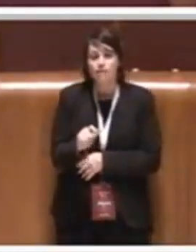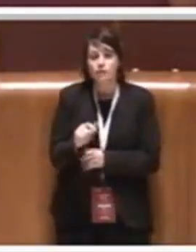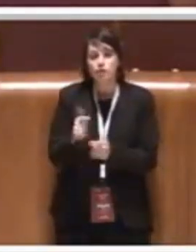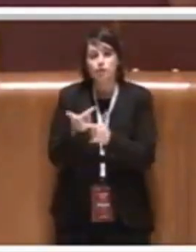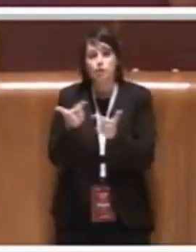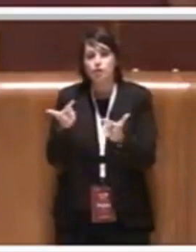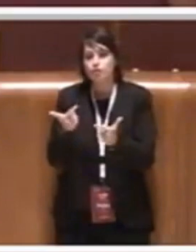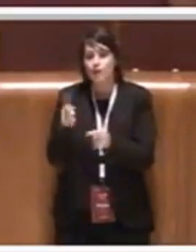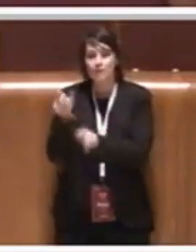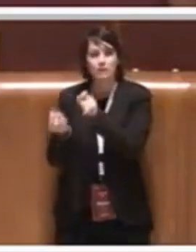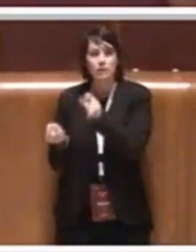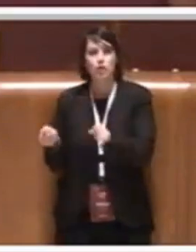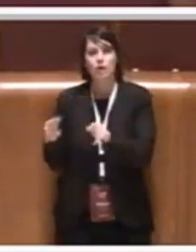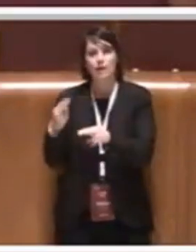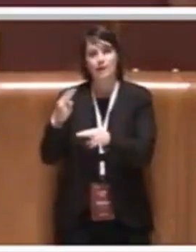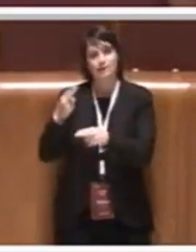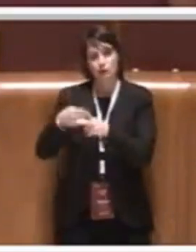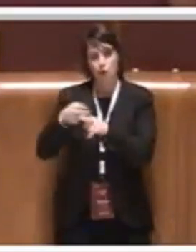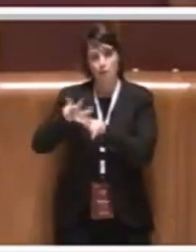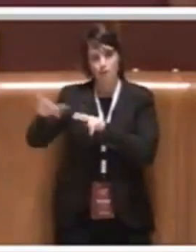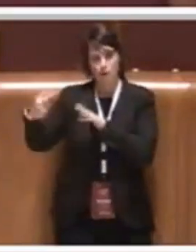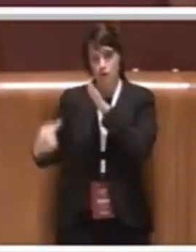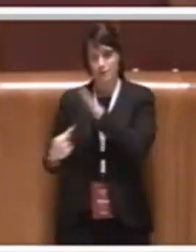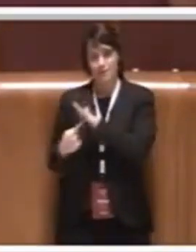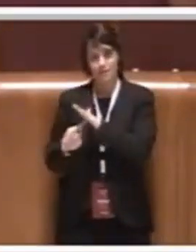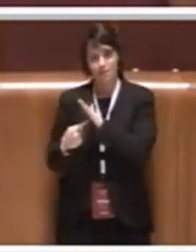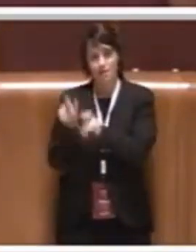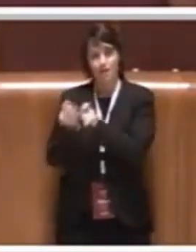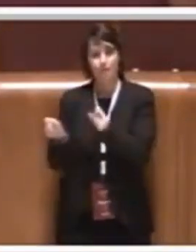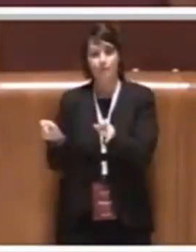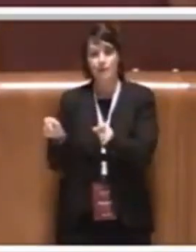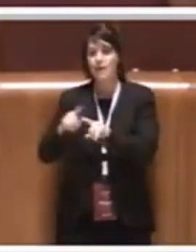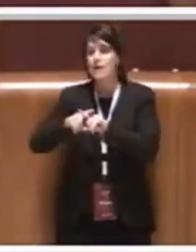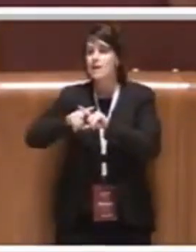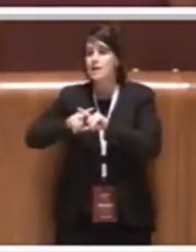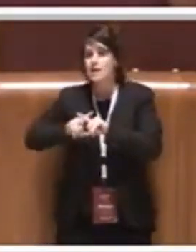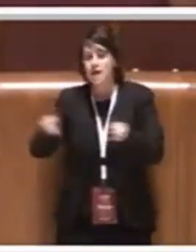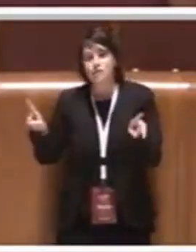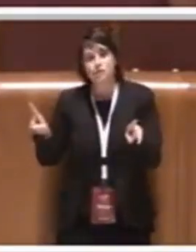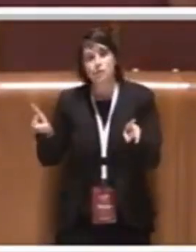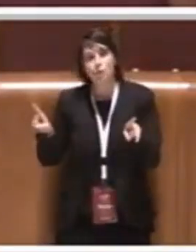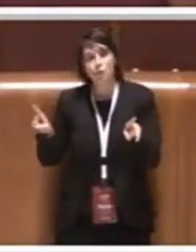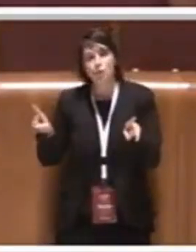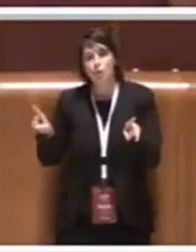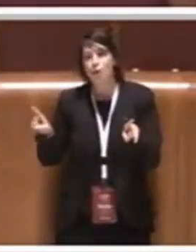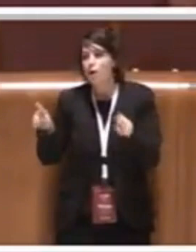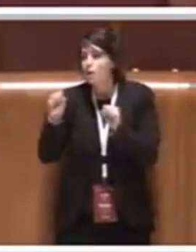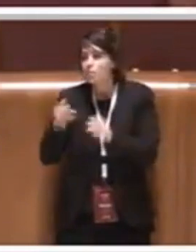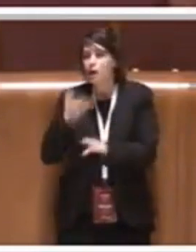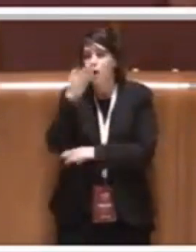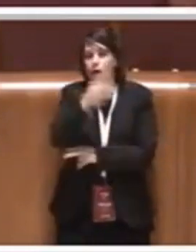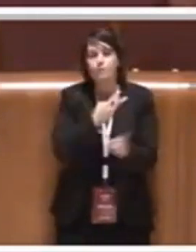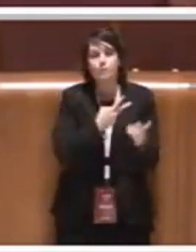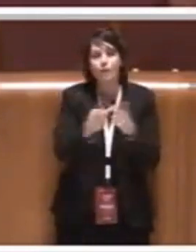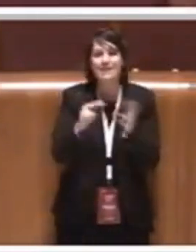tra i dipendenti del Comune di Roma i collaudatori, quindi coloro che devono fare il